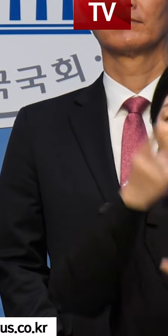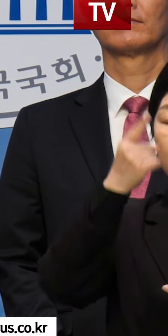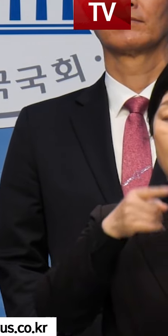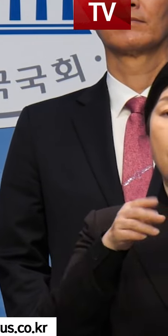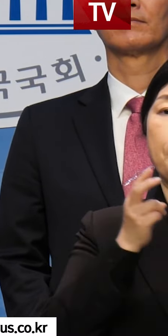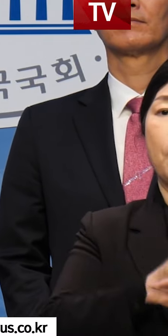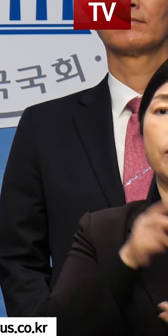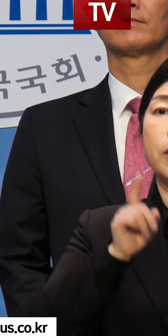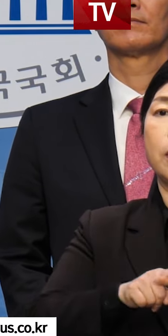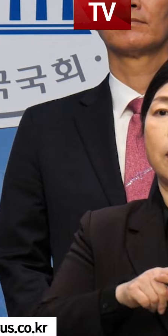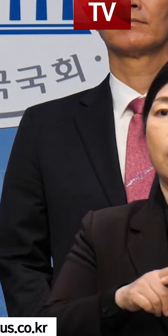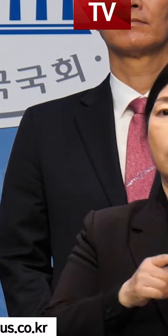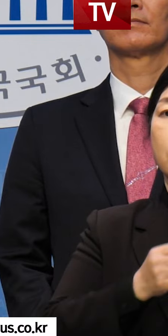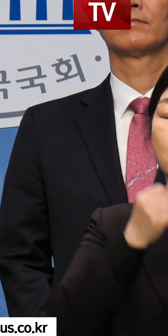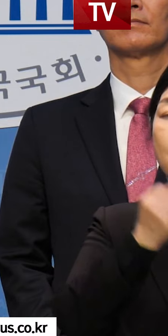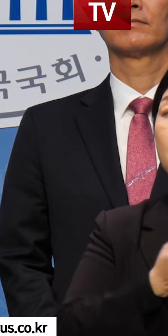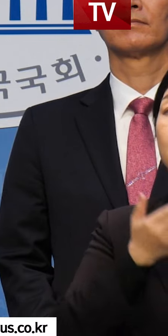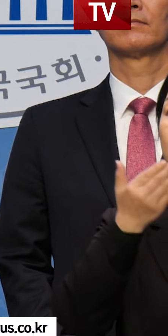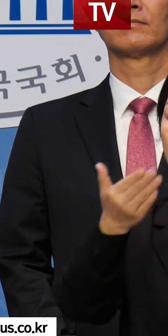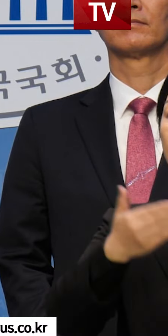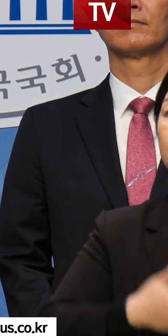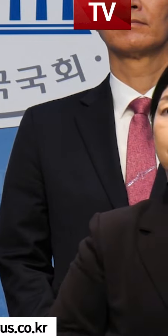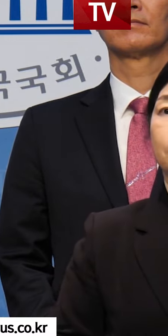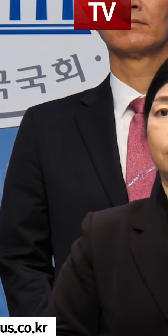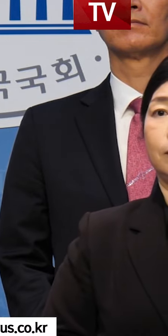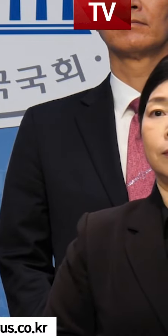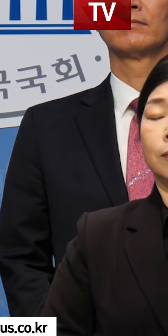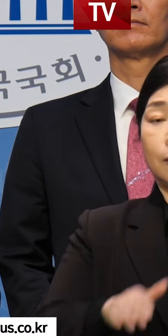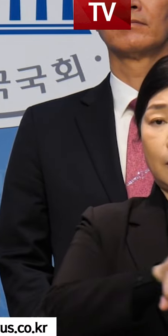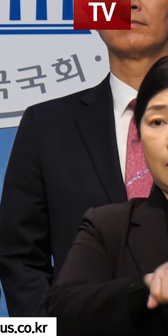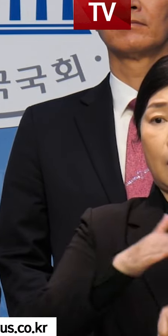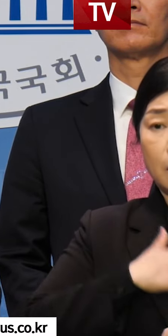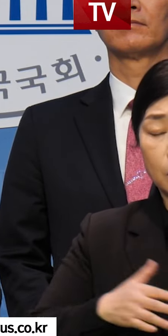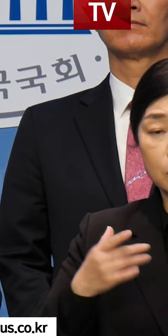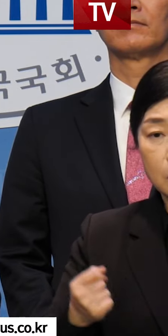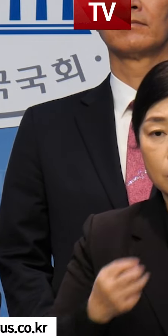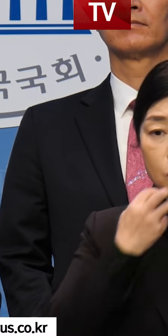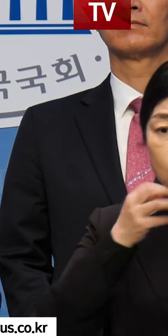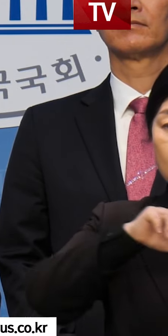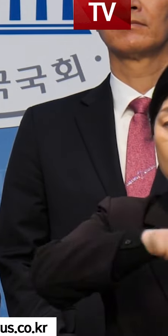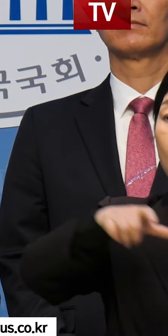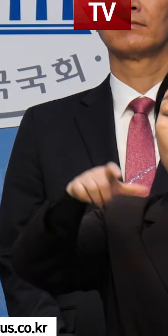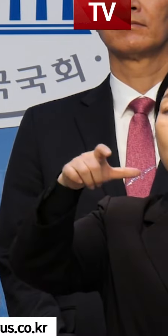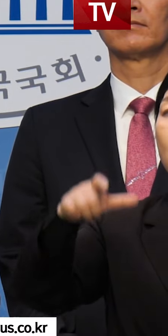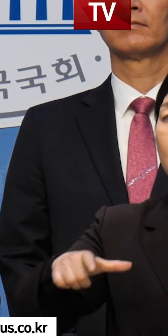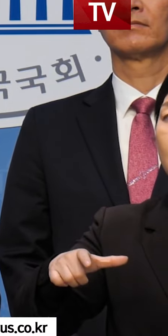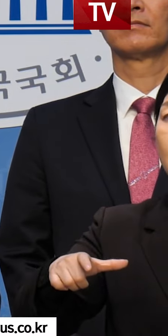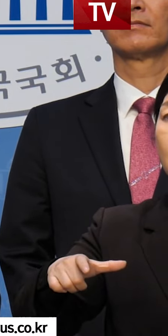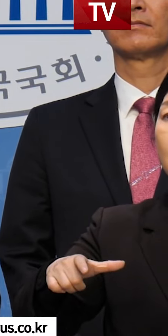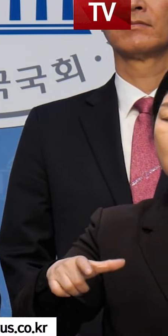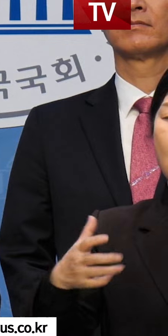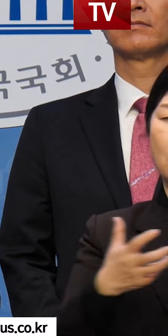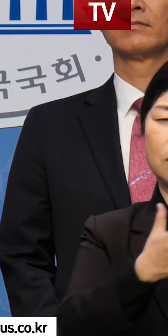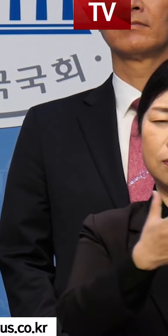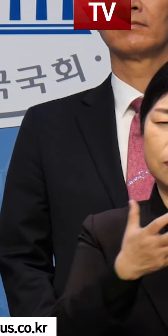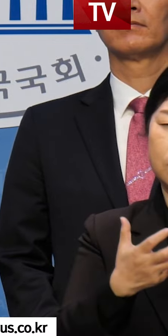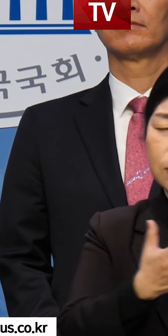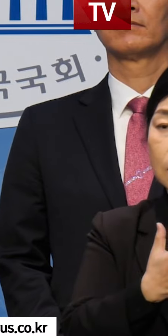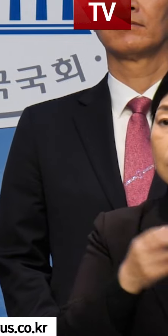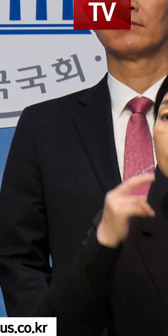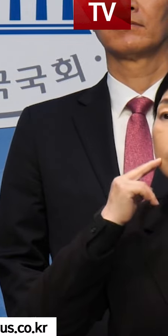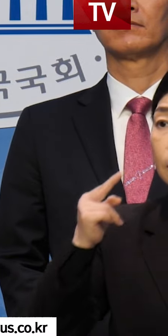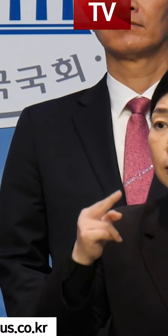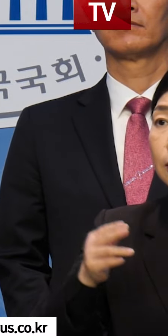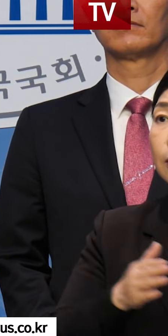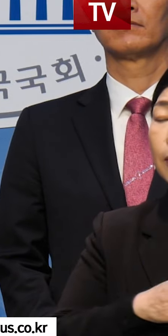대해서 설명하고자 이 자리에 섰습니다. 잘 아신 것처럼 지금 수도권은 가밀화가 지나치게